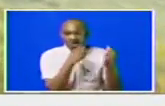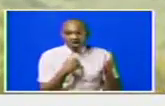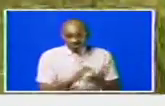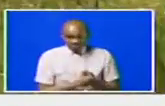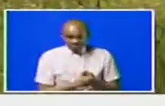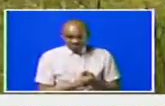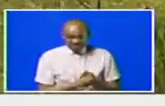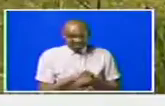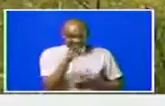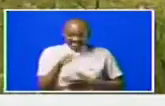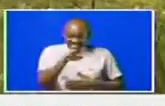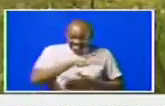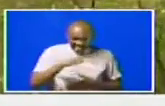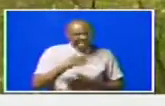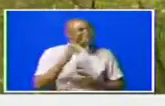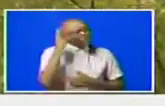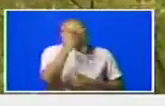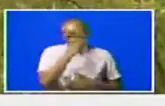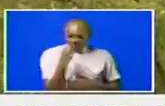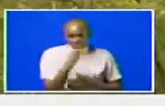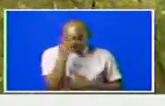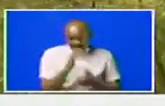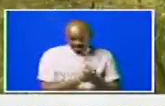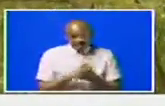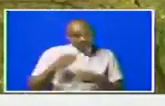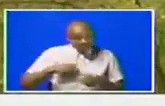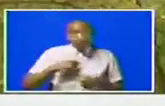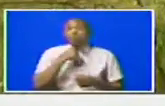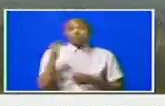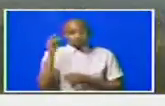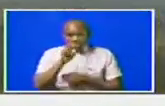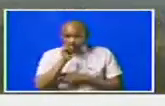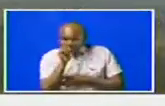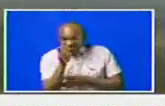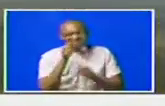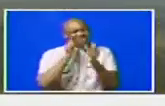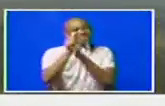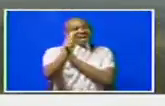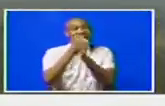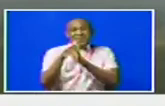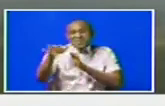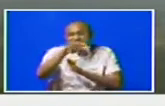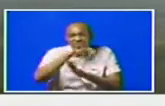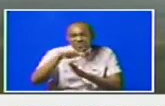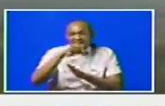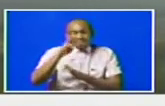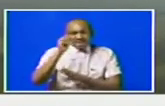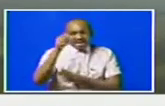Kwa sasa eneo hili lavutia hususan kwa yule mwenye ari ya kutazama upeo wa mbali wa mandhari ya Mara